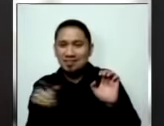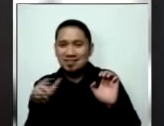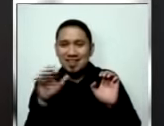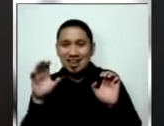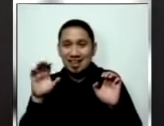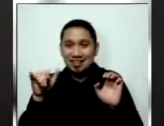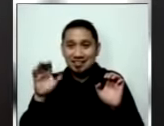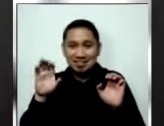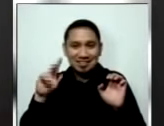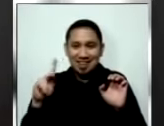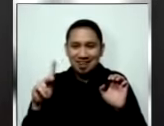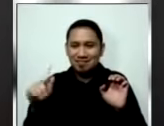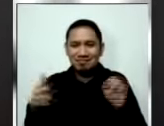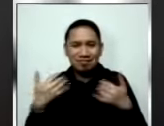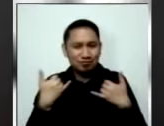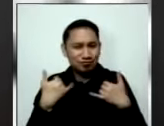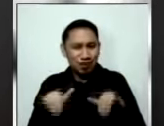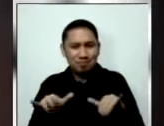ang challenge.